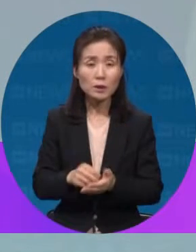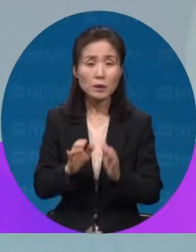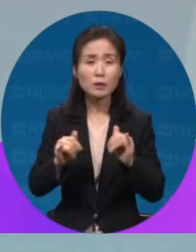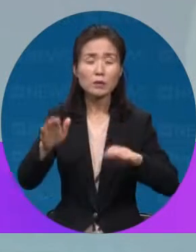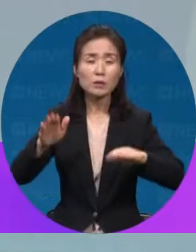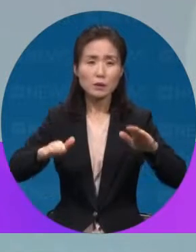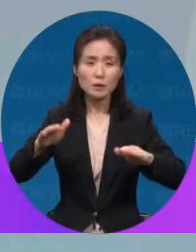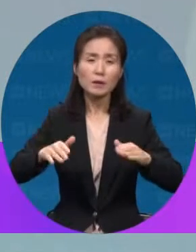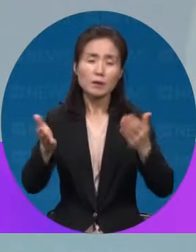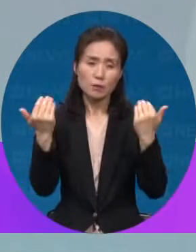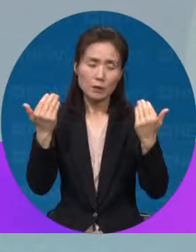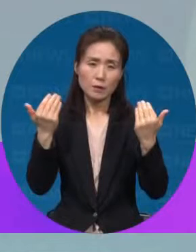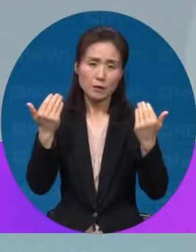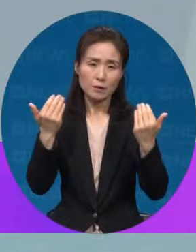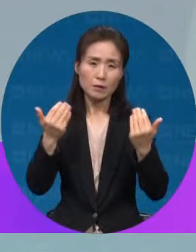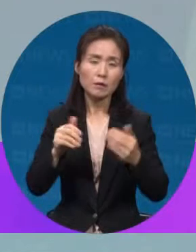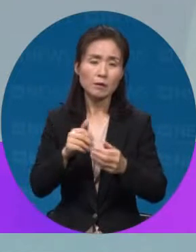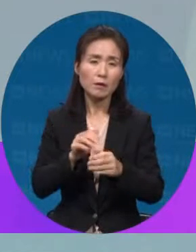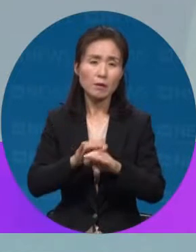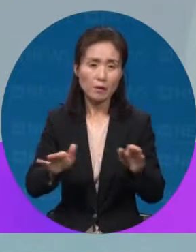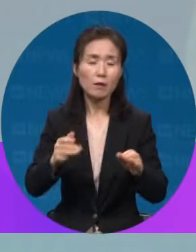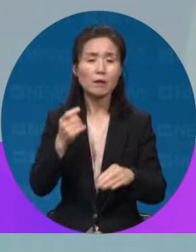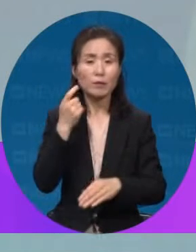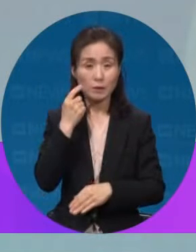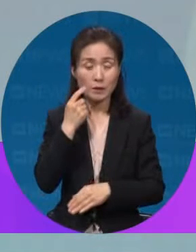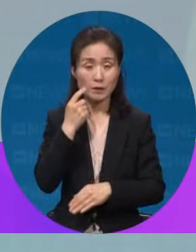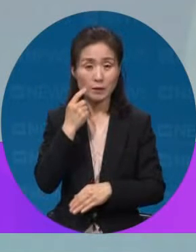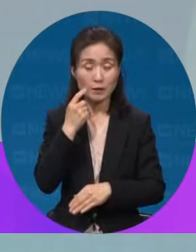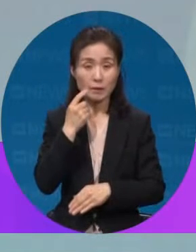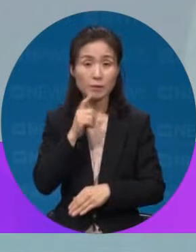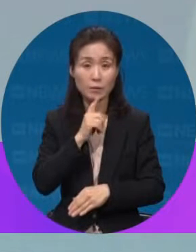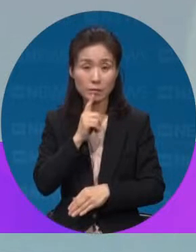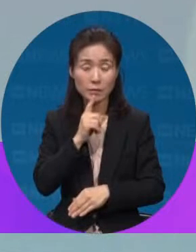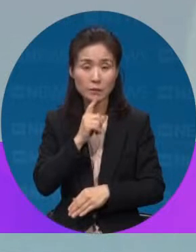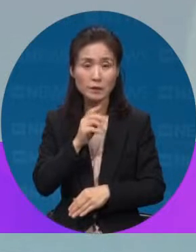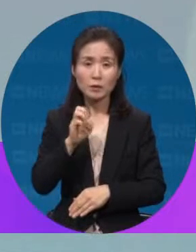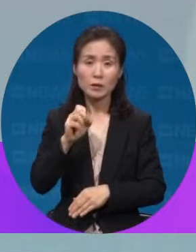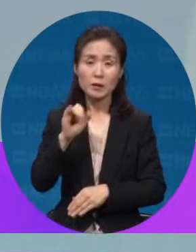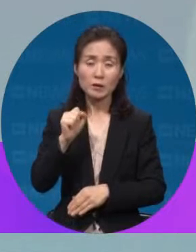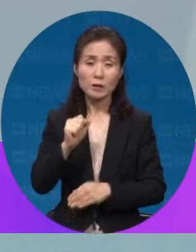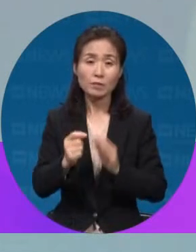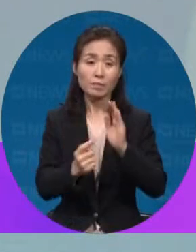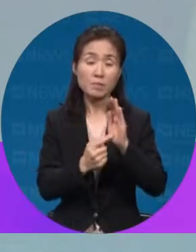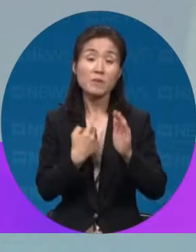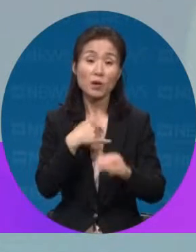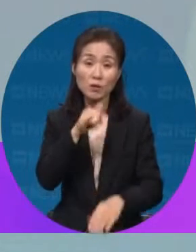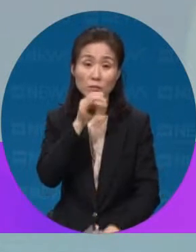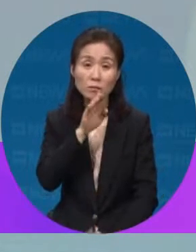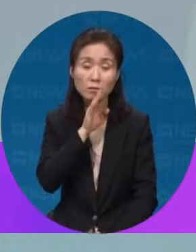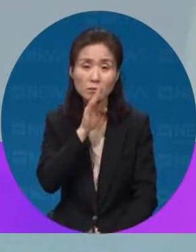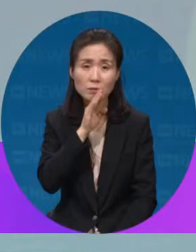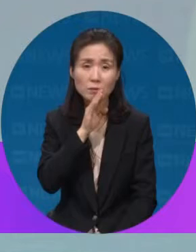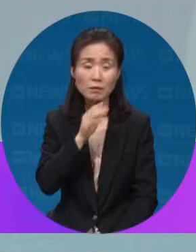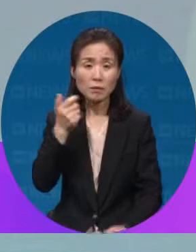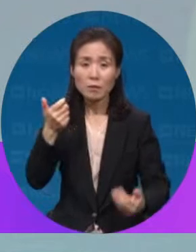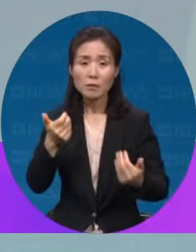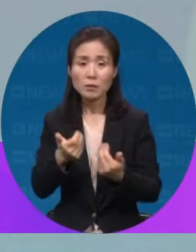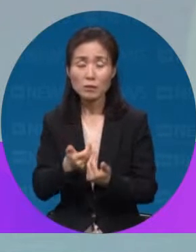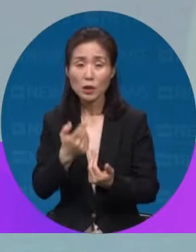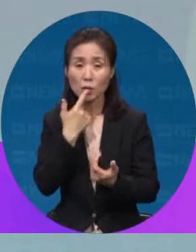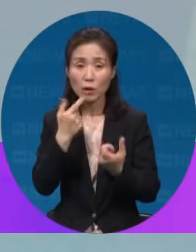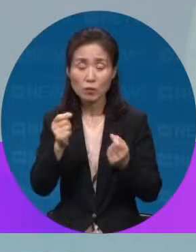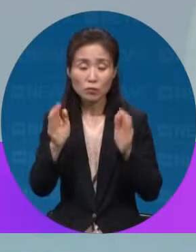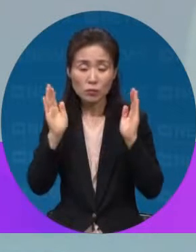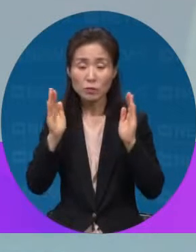취지였습니다. 저희 EBS 글로벌 뉴스에서 전해드린 첫 소식이기도 했는데요. 반대로 이런 수업을 학교에서 하지 말라고 하는